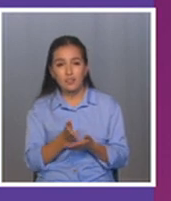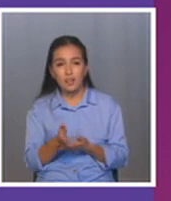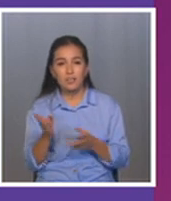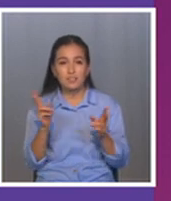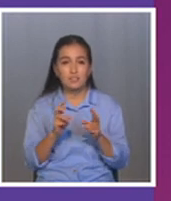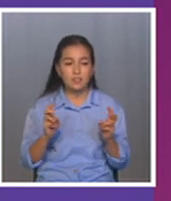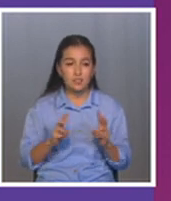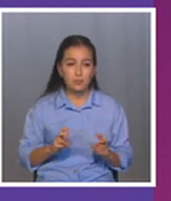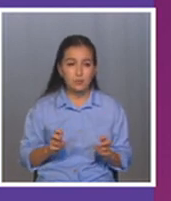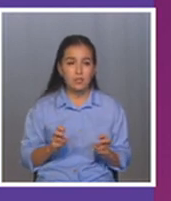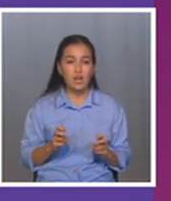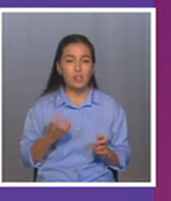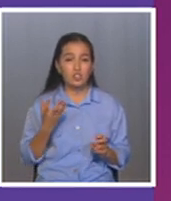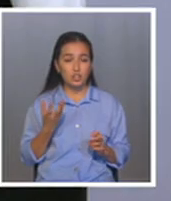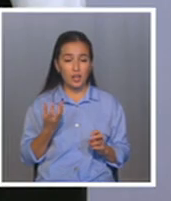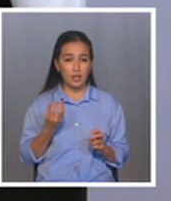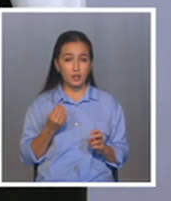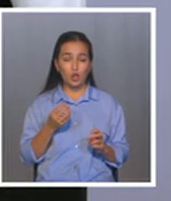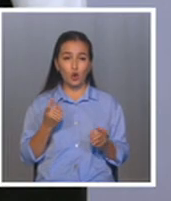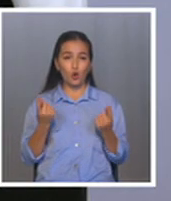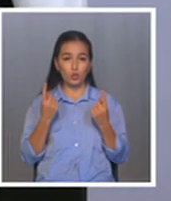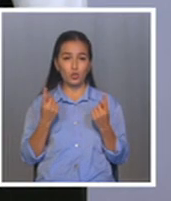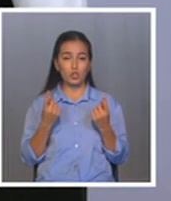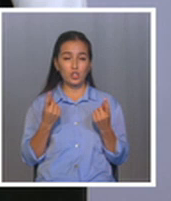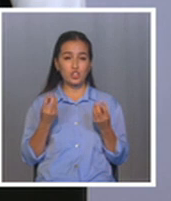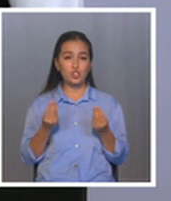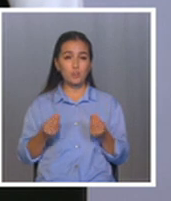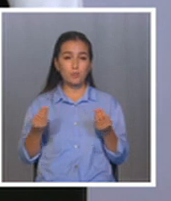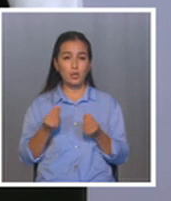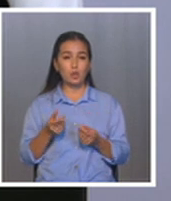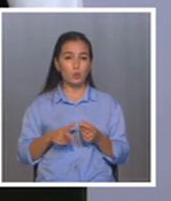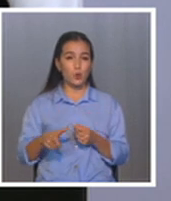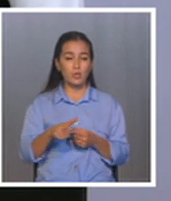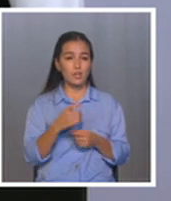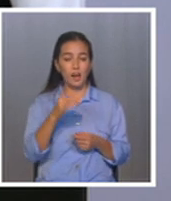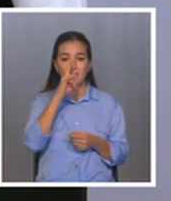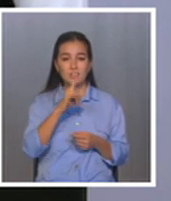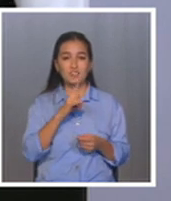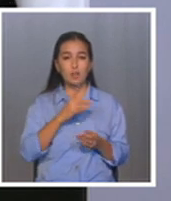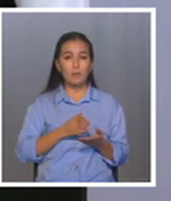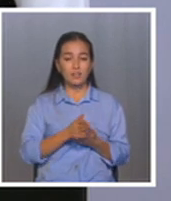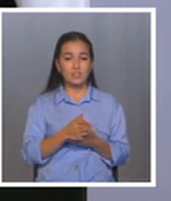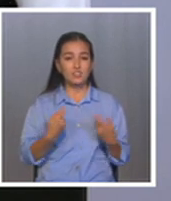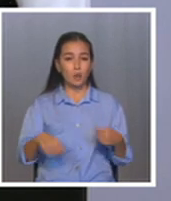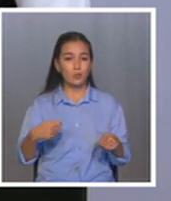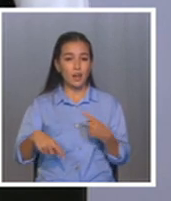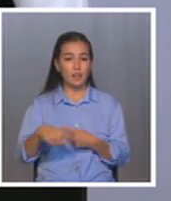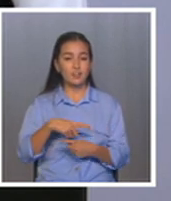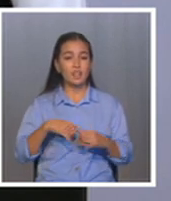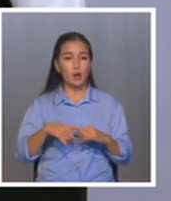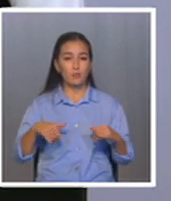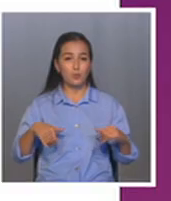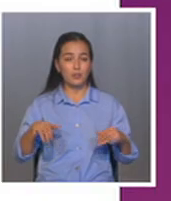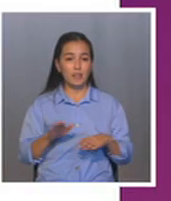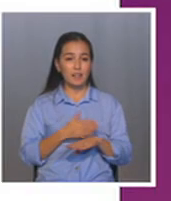зерттейміз. Және Ұлы Жібек жолындағы қазақстандық бағытындағы сауданың дамуын